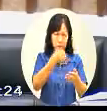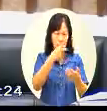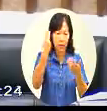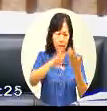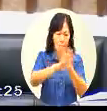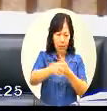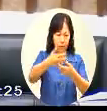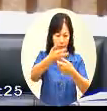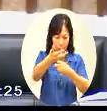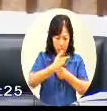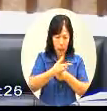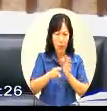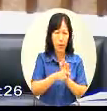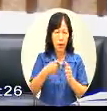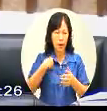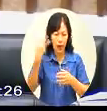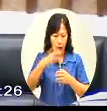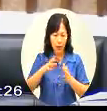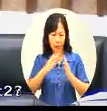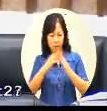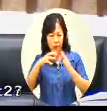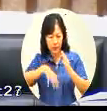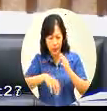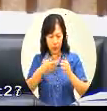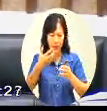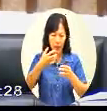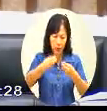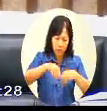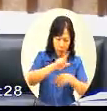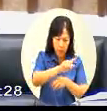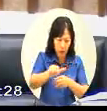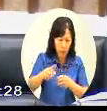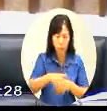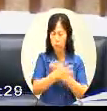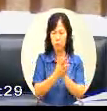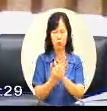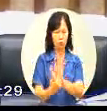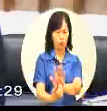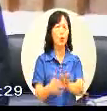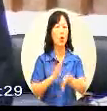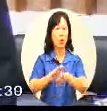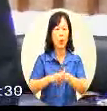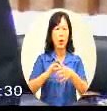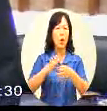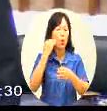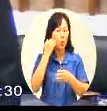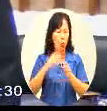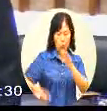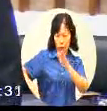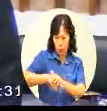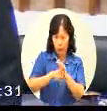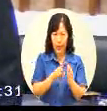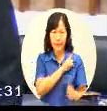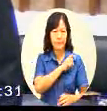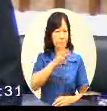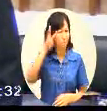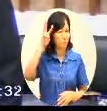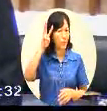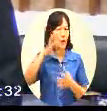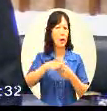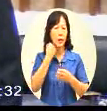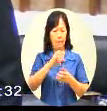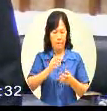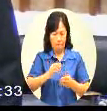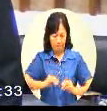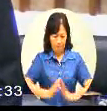给本人及家属的礼金及礼物，概不接受。若违背誓言，愿立即